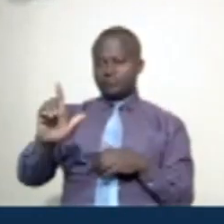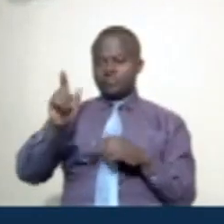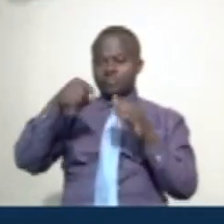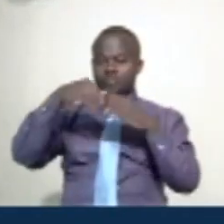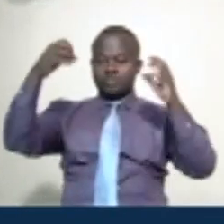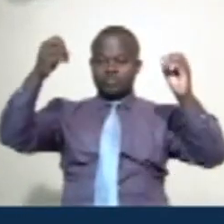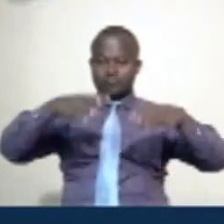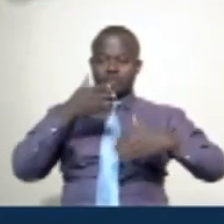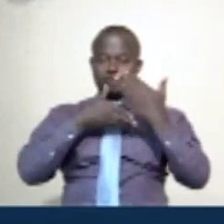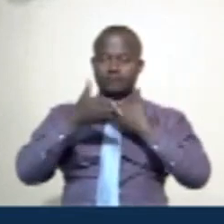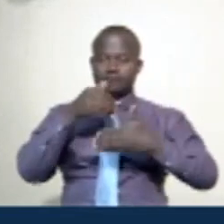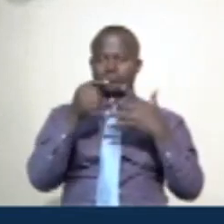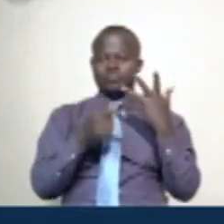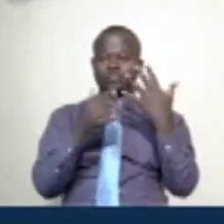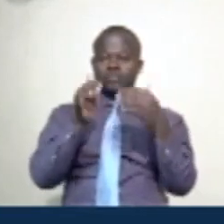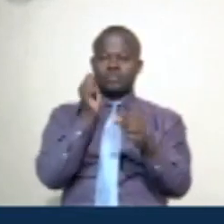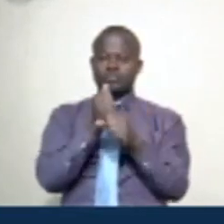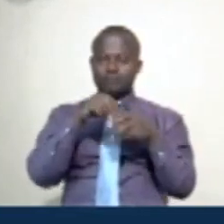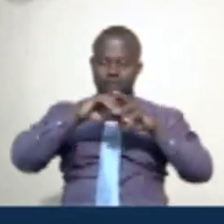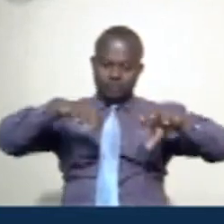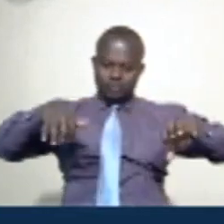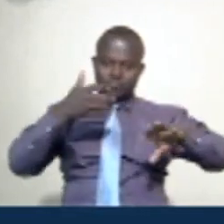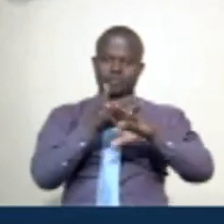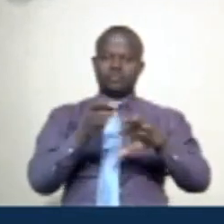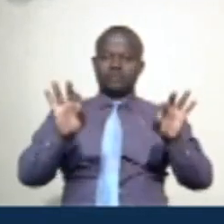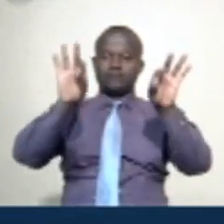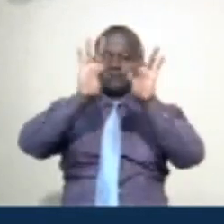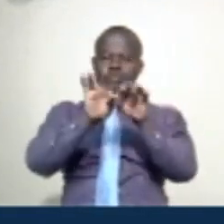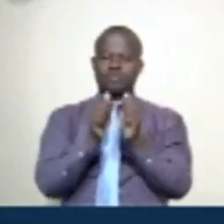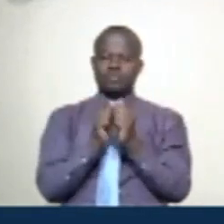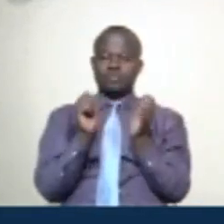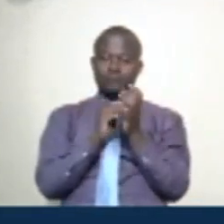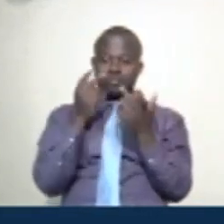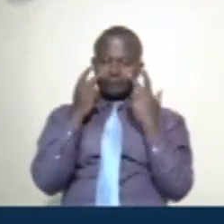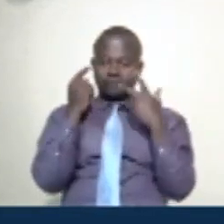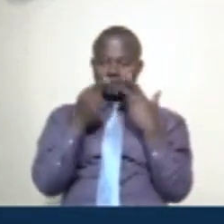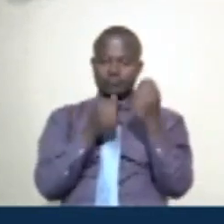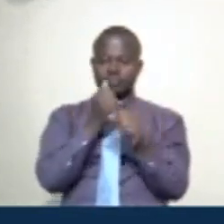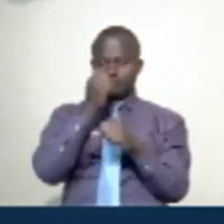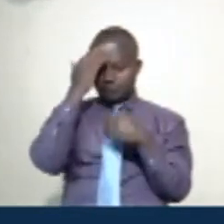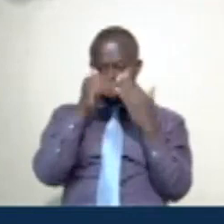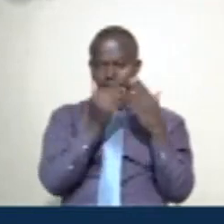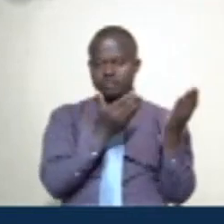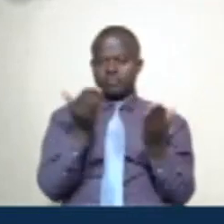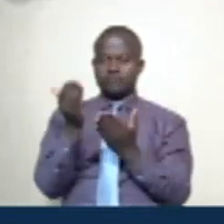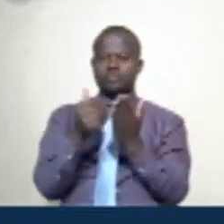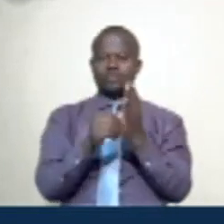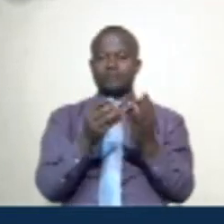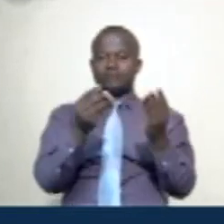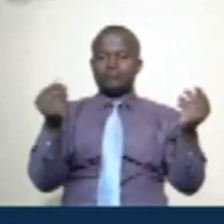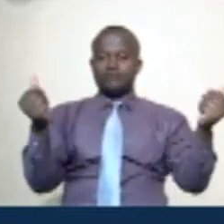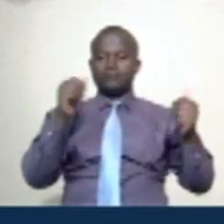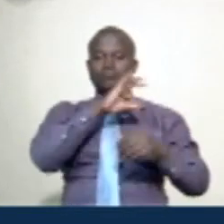Kigali aho ziganira mu bimaze gukorwa mu bucukuzi n'ubucuruzi bw'amabuye y'agaciro banareba icyakorwa ngo hakiri ibibazo bikemurwe ku